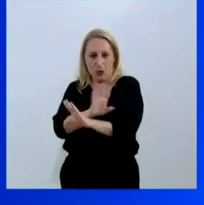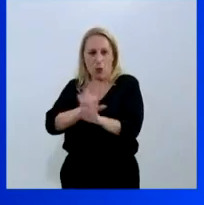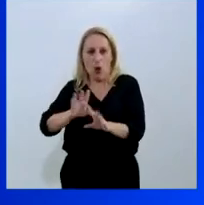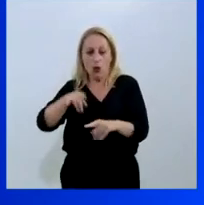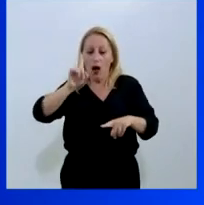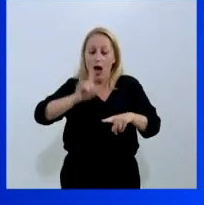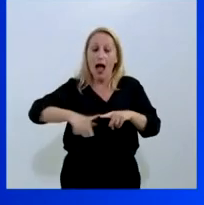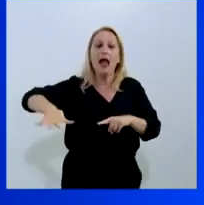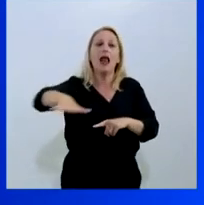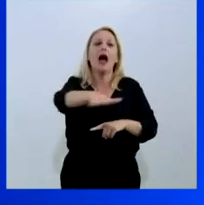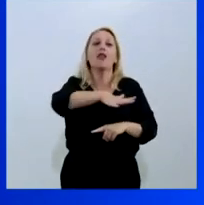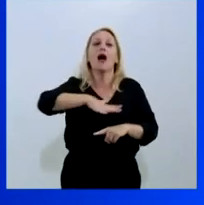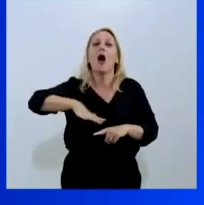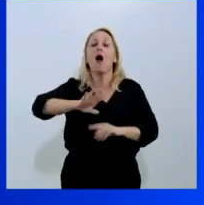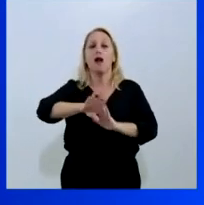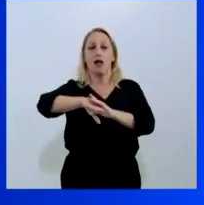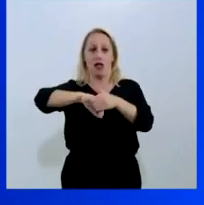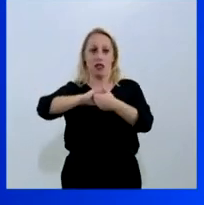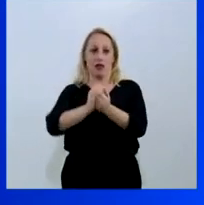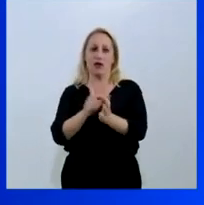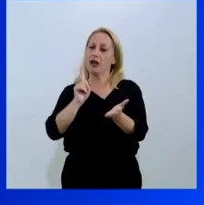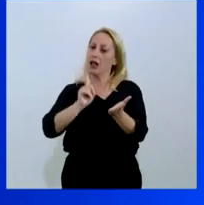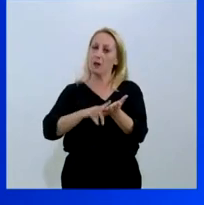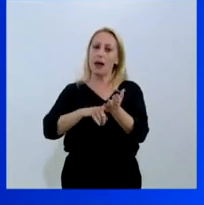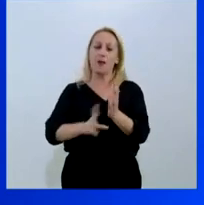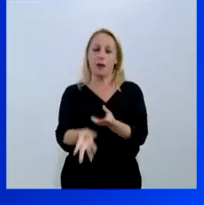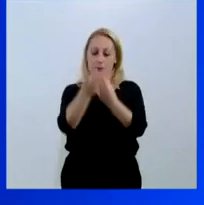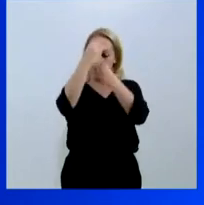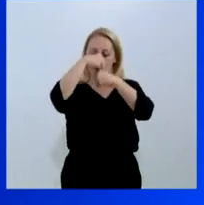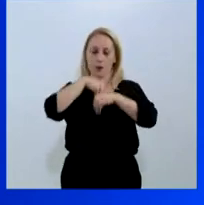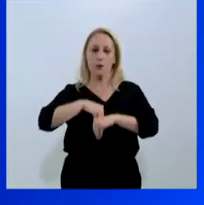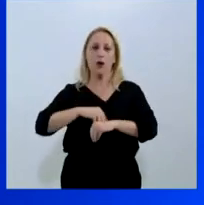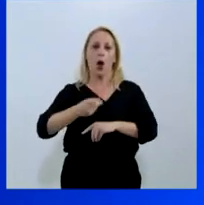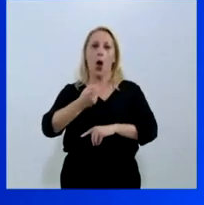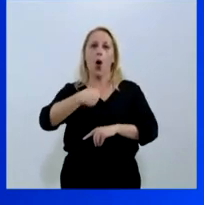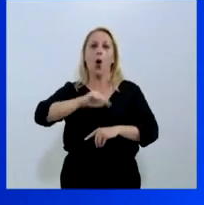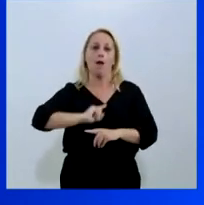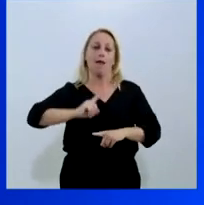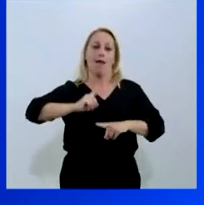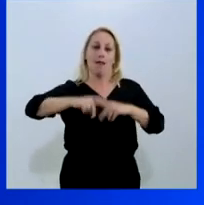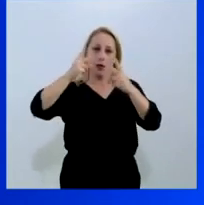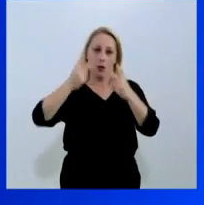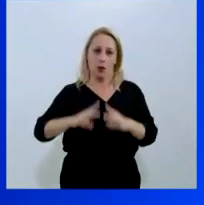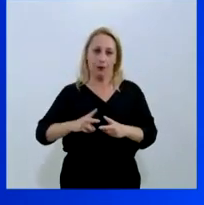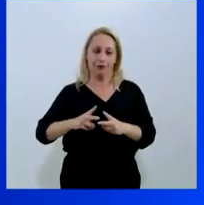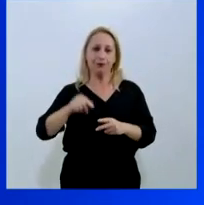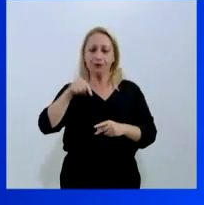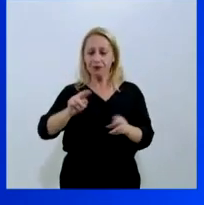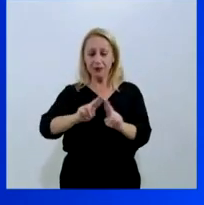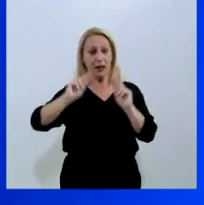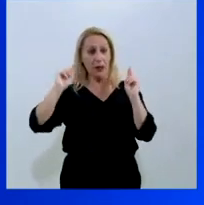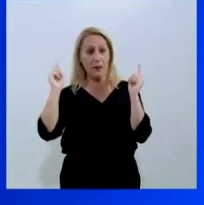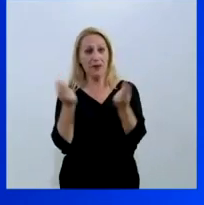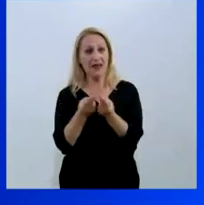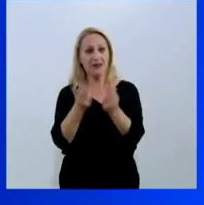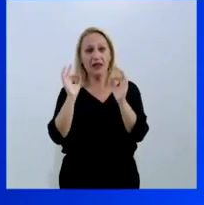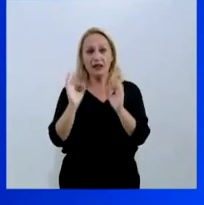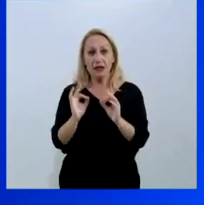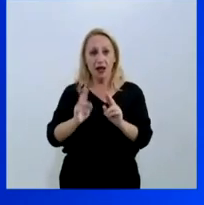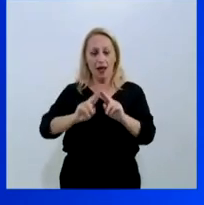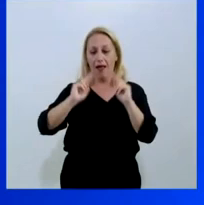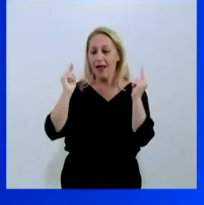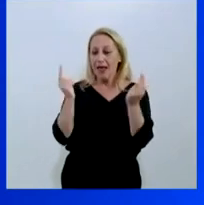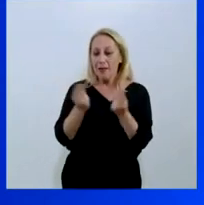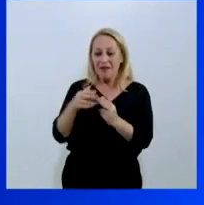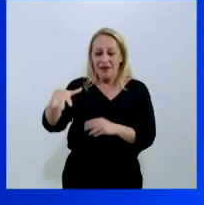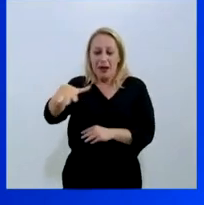εθνικό επίπεδο. Δεν μιλάμε μόνο για την αντιπλημμυρική προστασία. Μιλάμε για μια περιφέρεια η οποία είναι απολύτως κρίσιμη